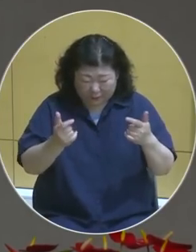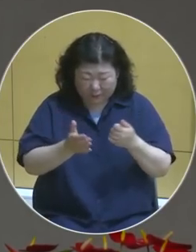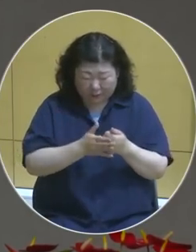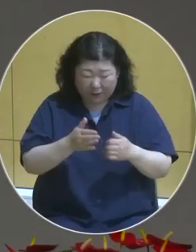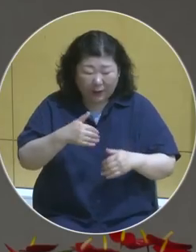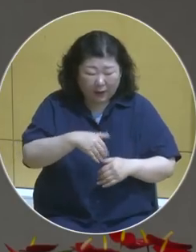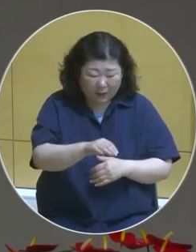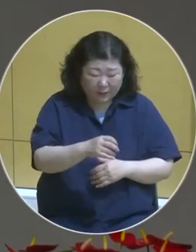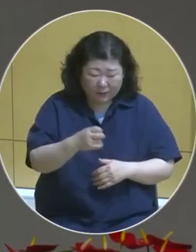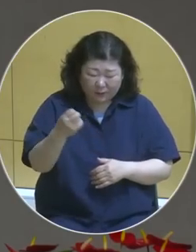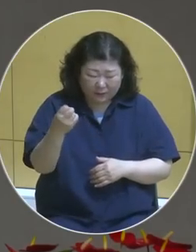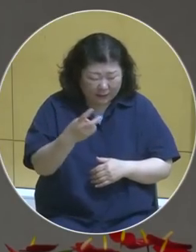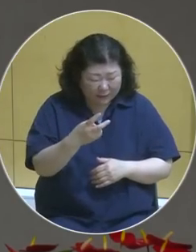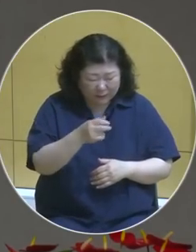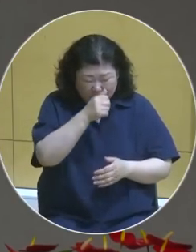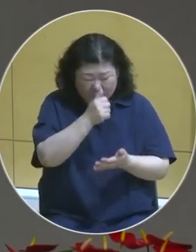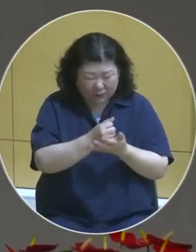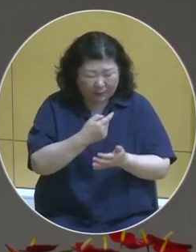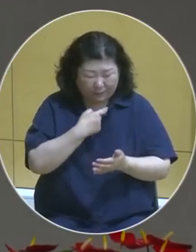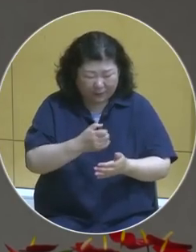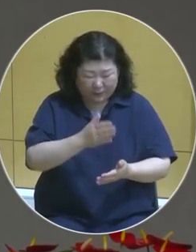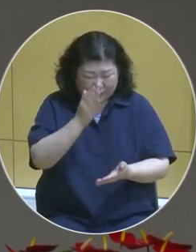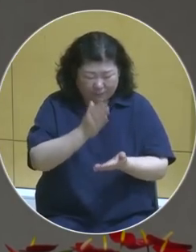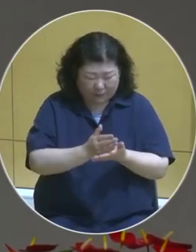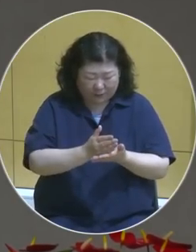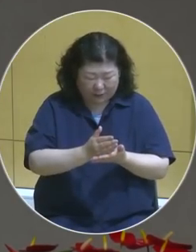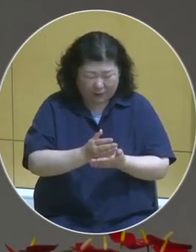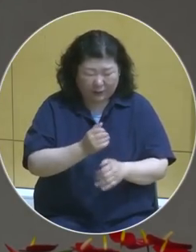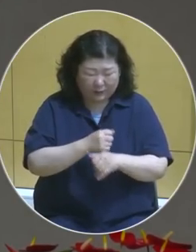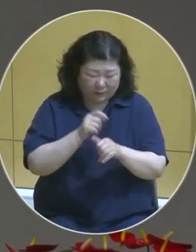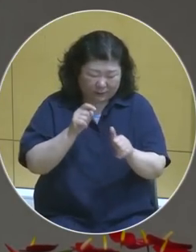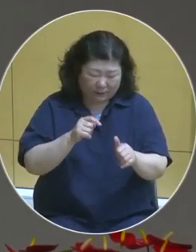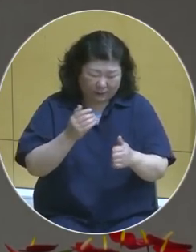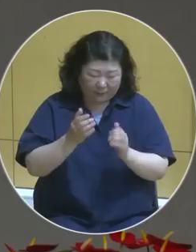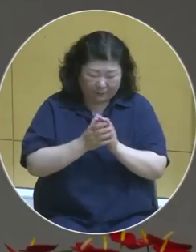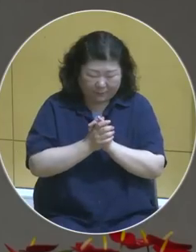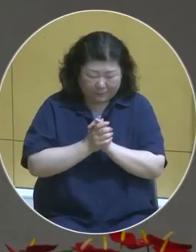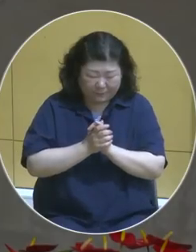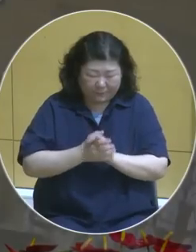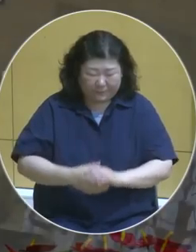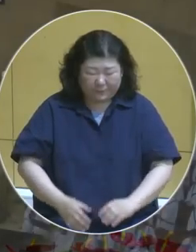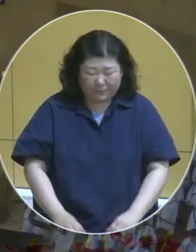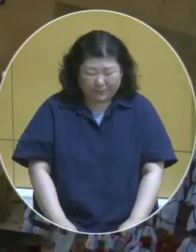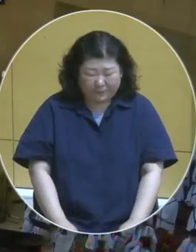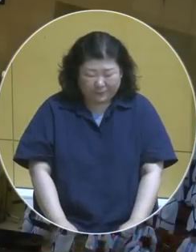가서 다시는 죄를 범하지 말라 하시니라. 아멘.